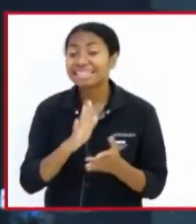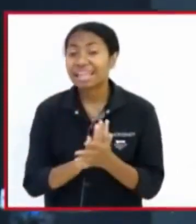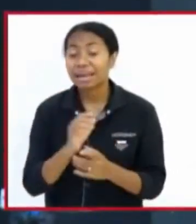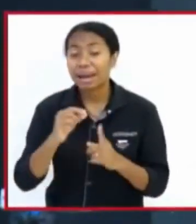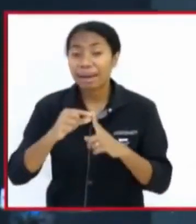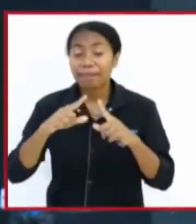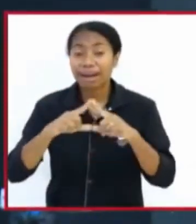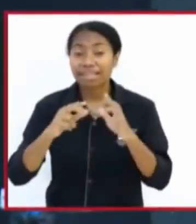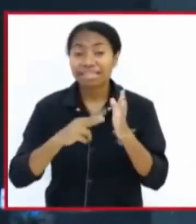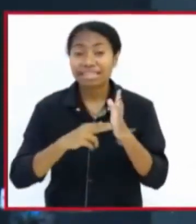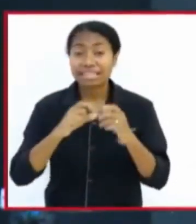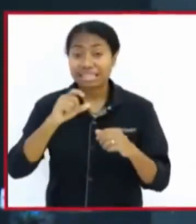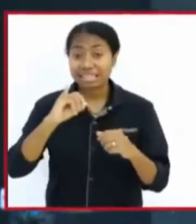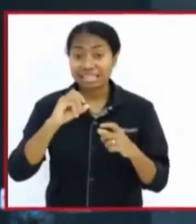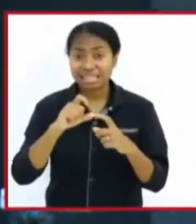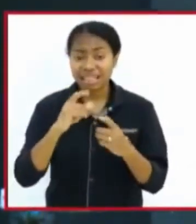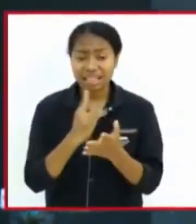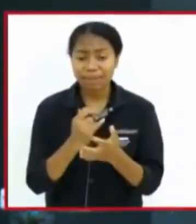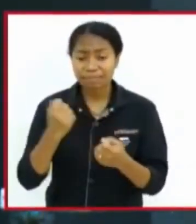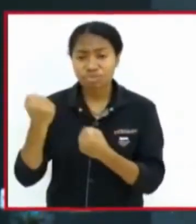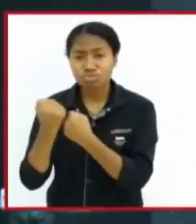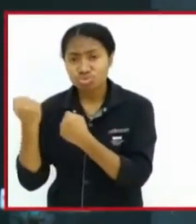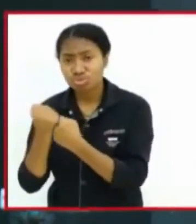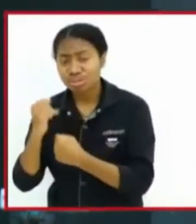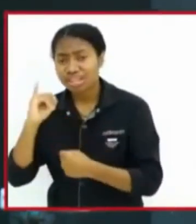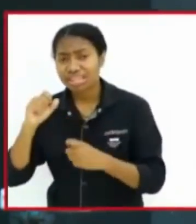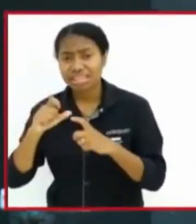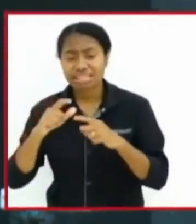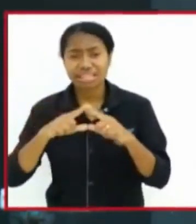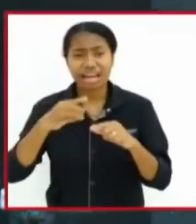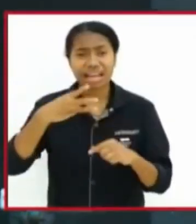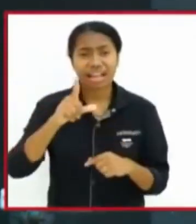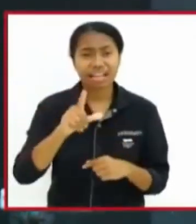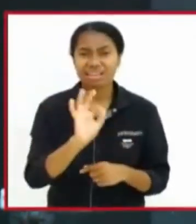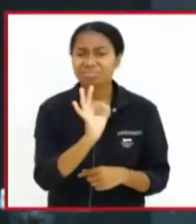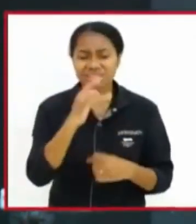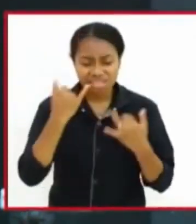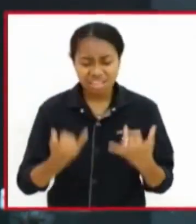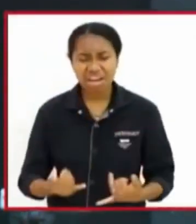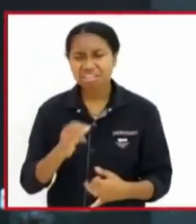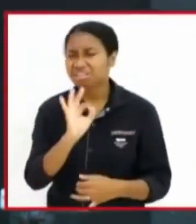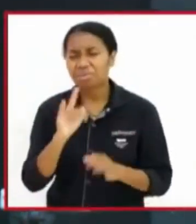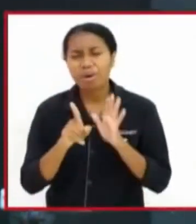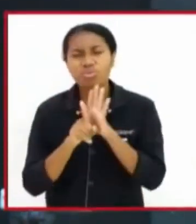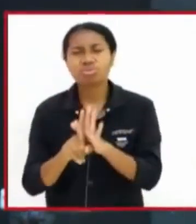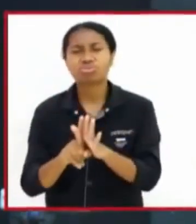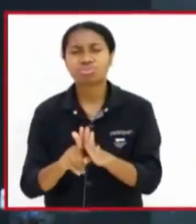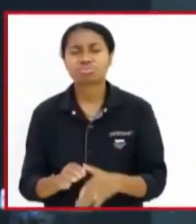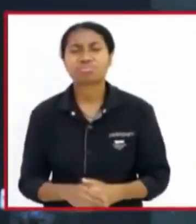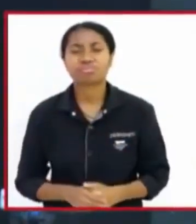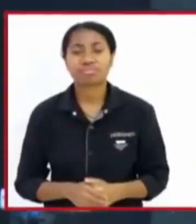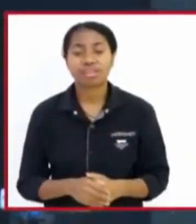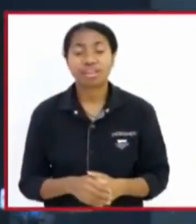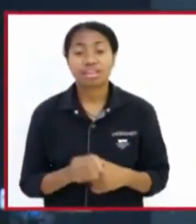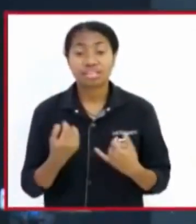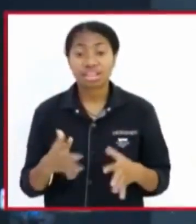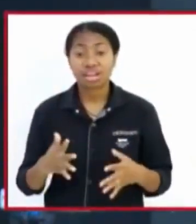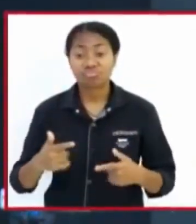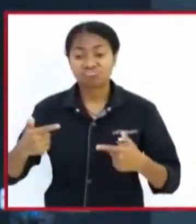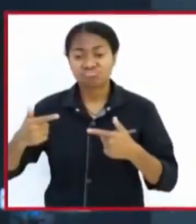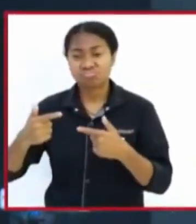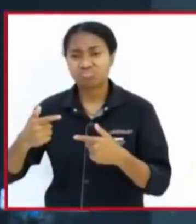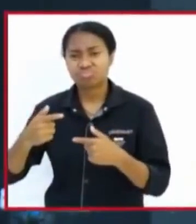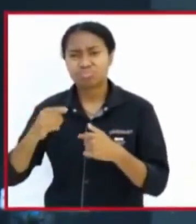dukung Israel juga kali ini tidak mau ikut terlibat sementara musuh tambah